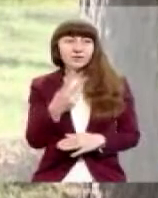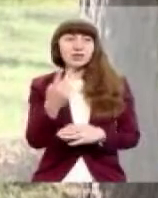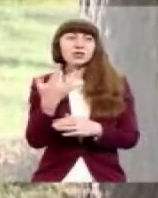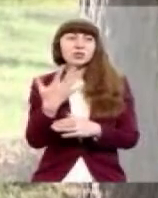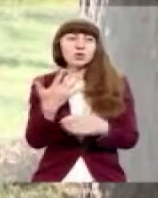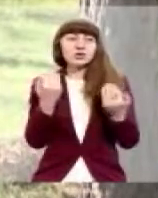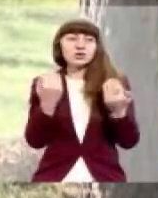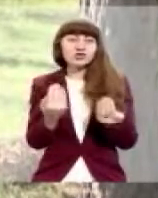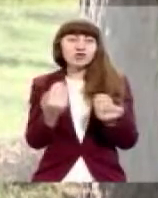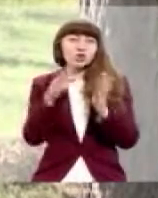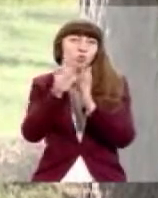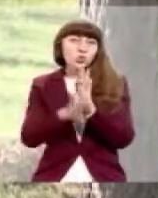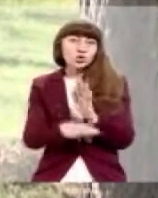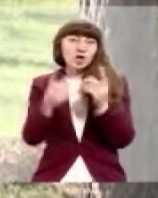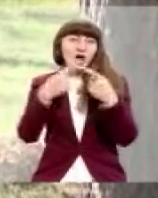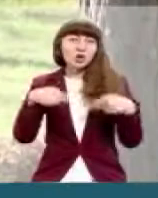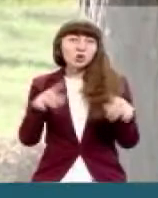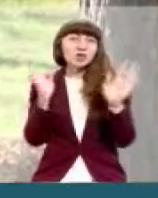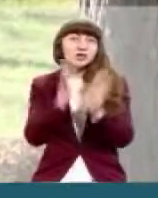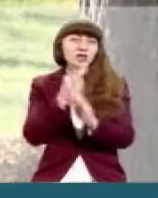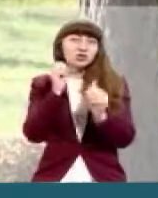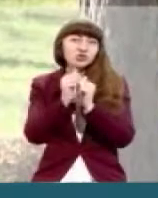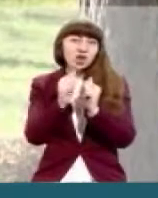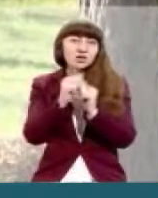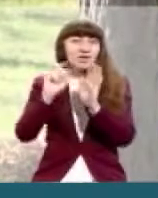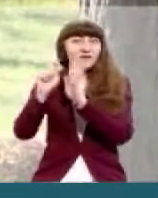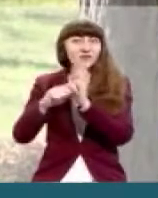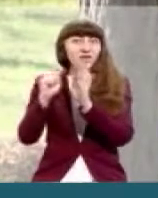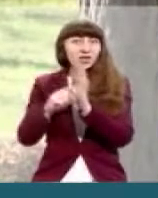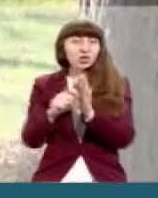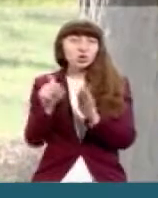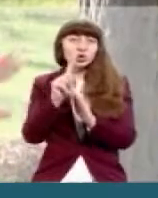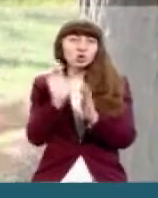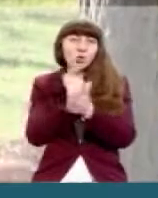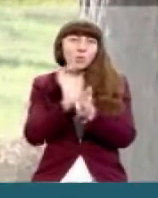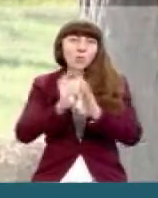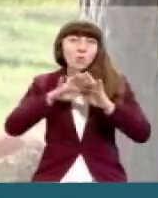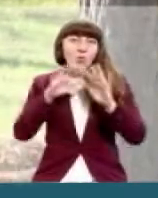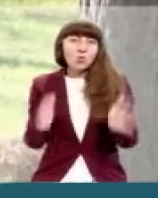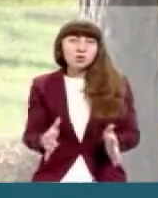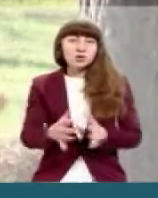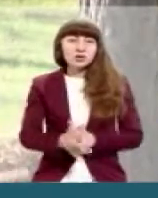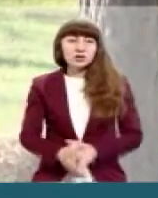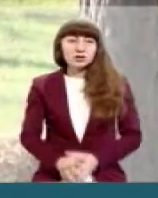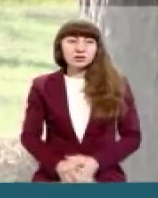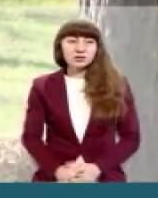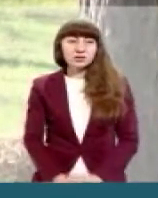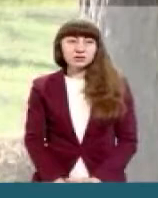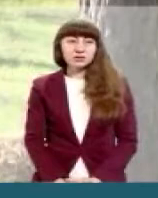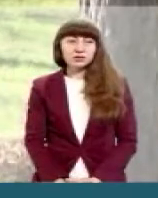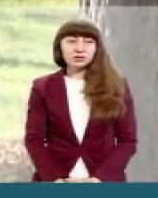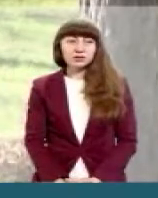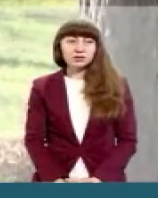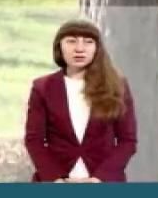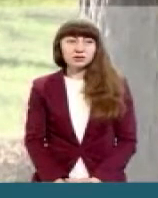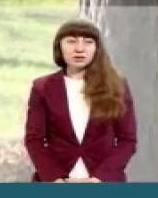сейчас портится окружающая среда часто выкладывают видео о том что снега мусора просто невозможные и